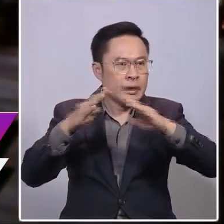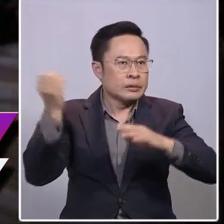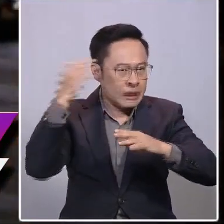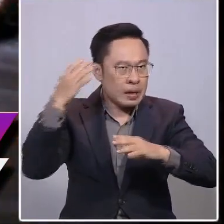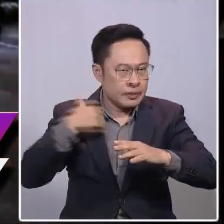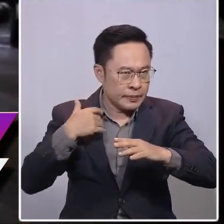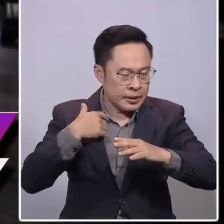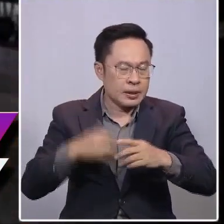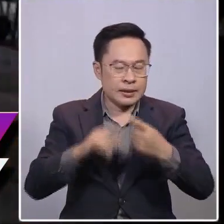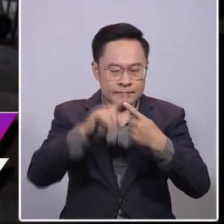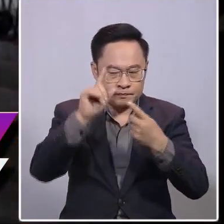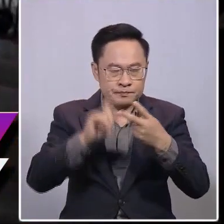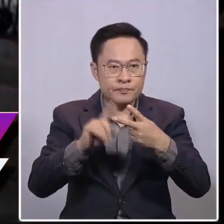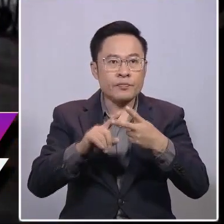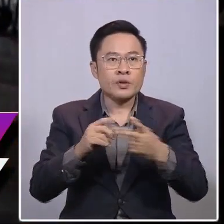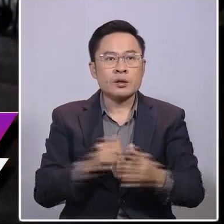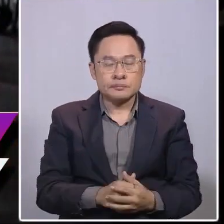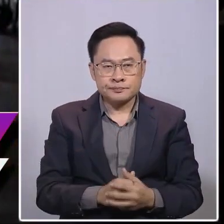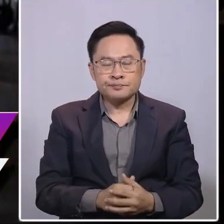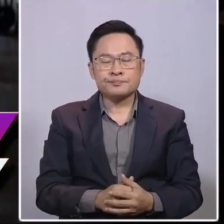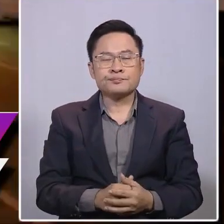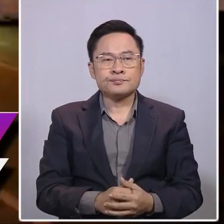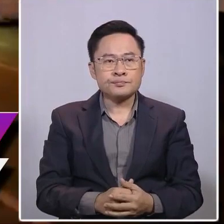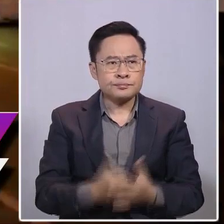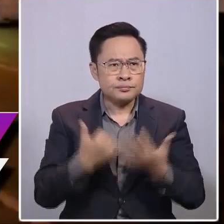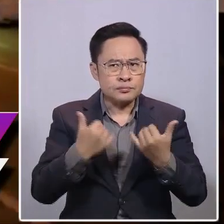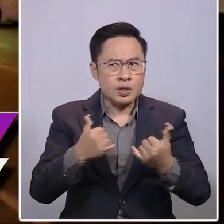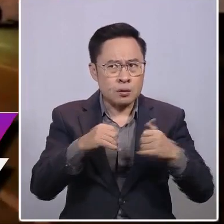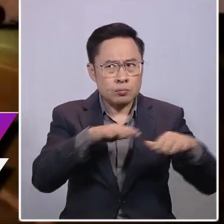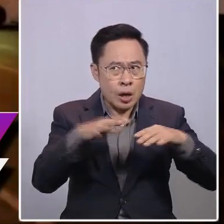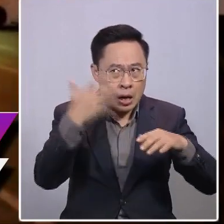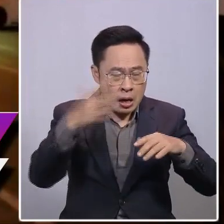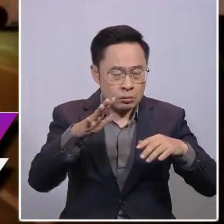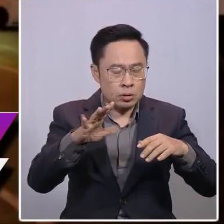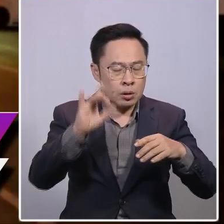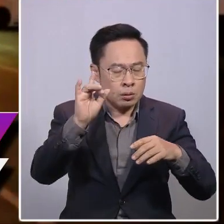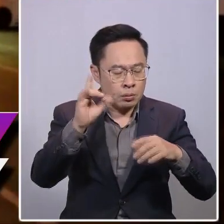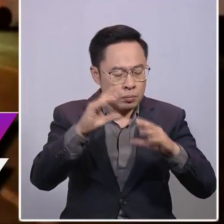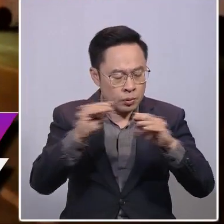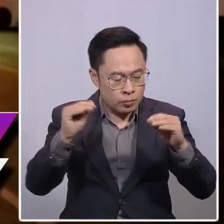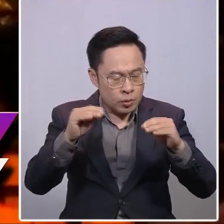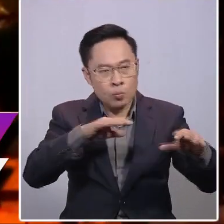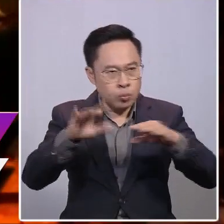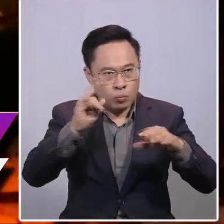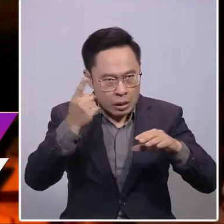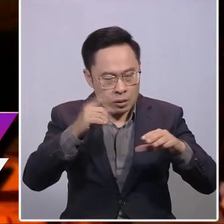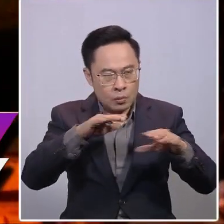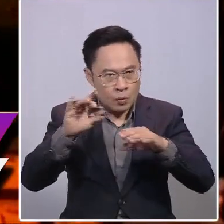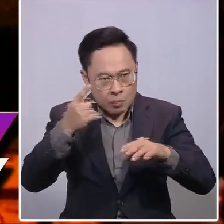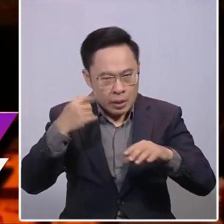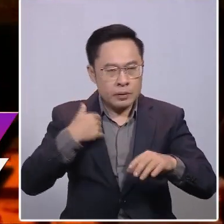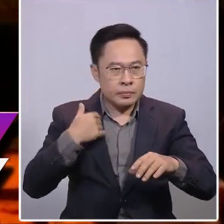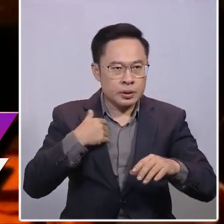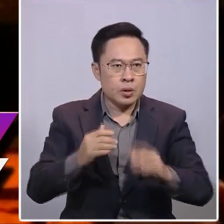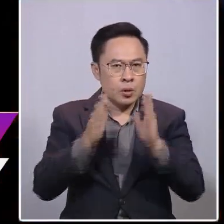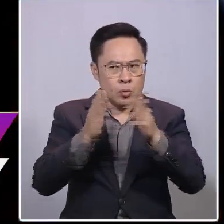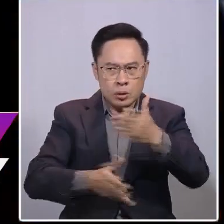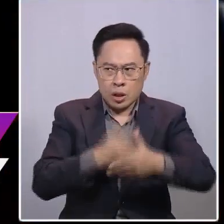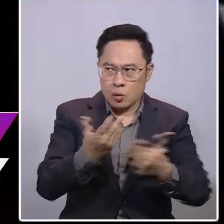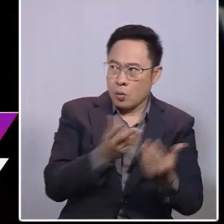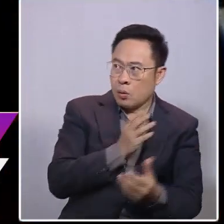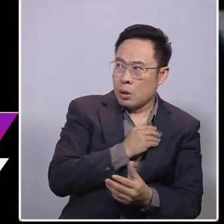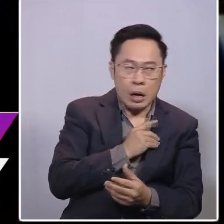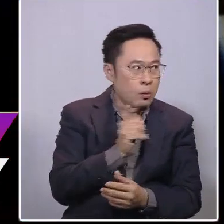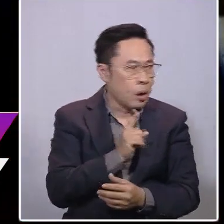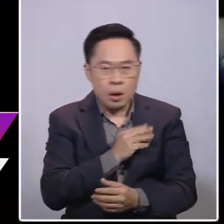แล้วก็ยังมีเสียงดังเนี่ยนะครับในพื้นที่เนี่ยตามมาเป็นอีกระลอกระลอกทำให้บรรดาพ่อค้าแม่ค้าที่เตรียมเอาข้าวเอาของมาข